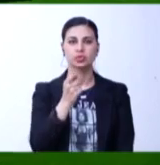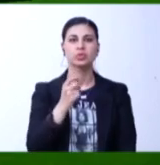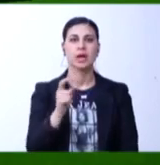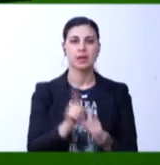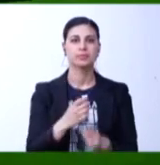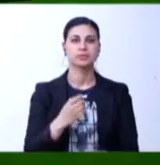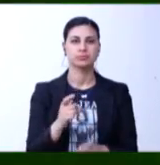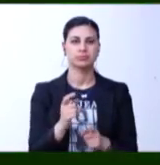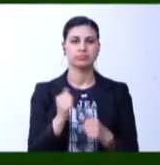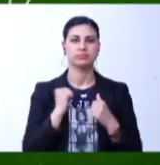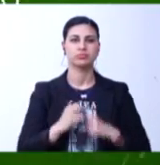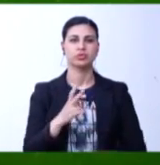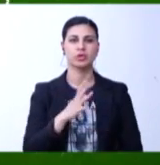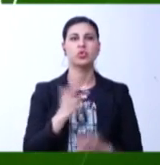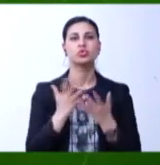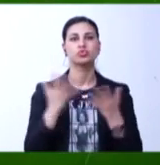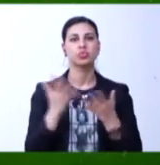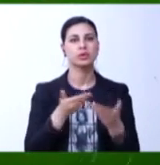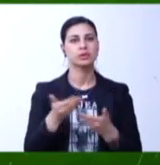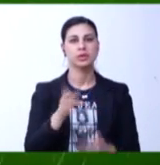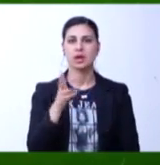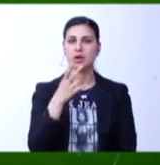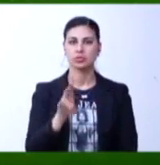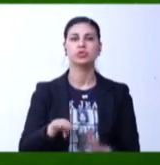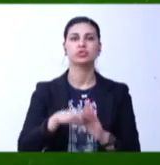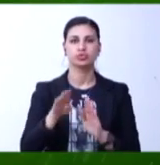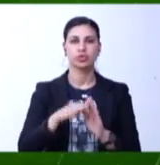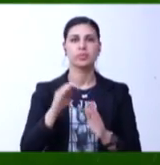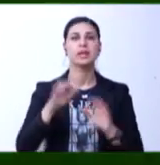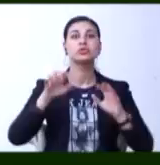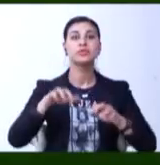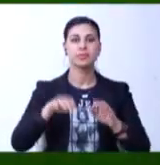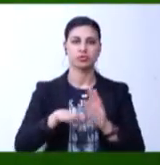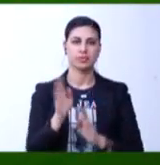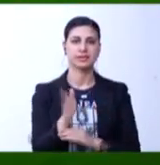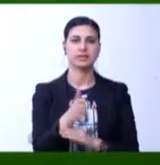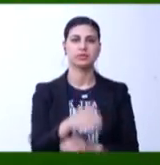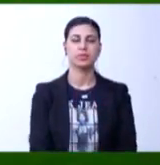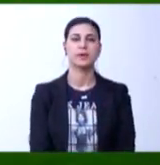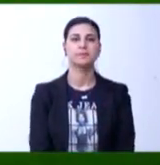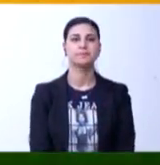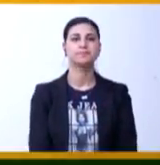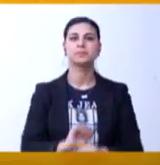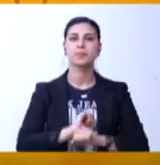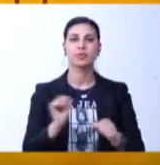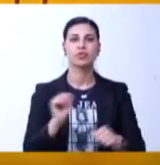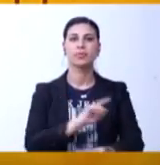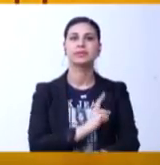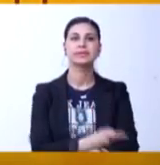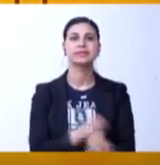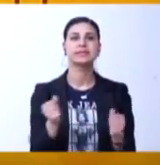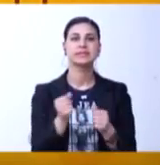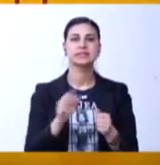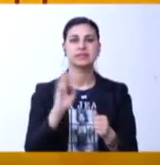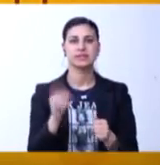ფეხით სიარულს შუა დღისას და გაისეირნეთ ახლად ნაცვიმარზე. თავი აარიდეთ ძლიერ სიცივეს